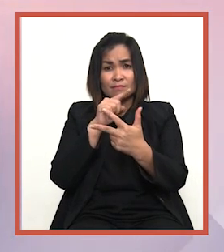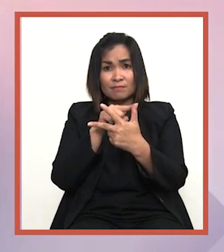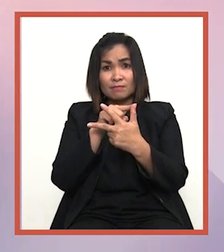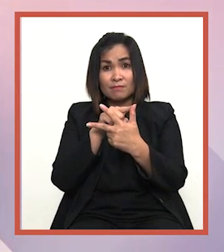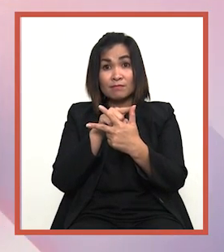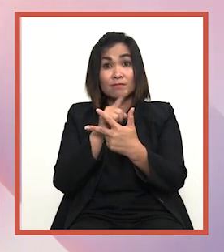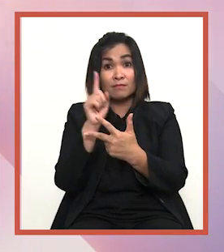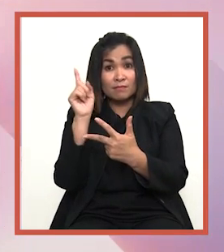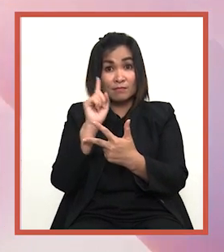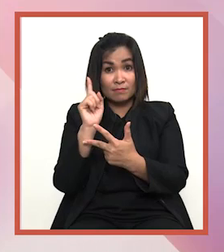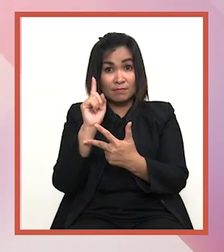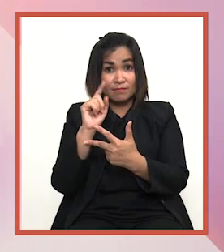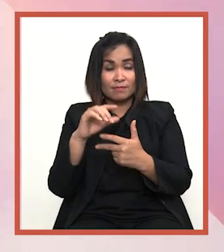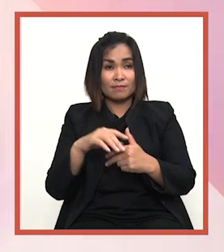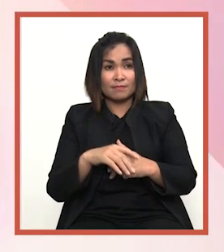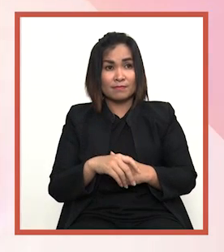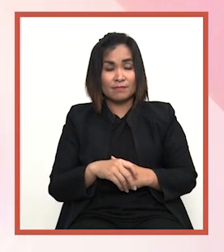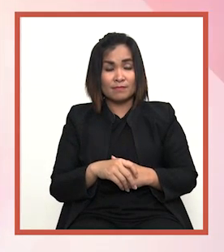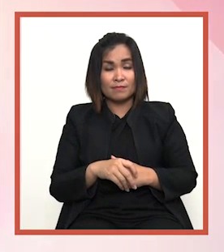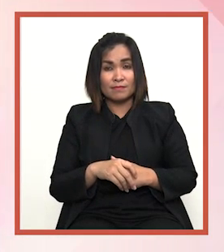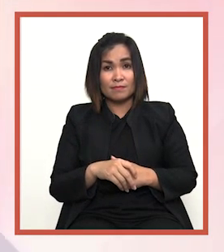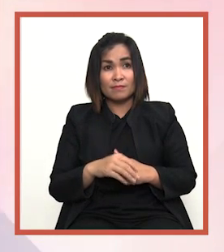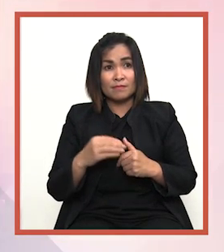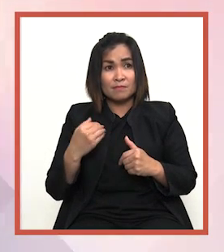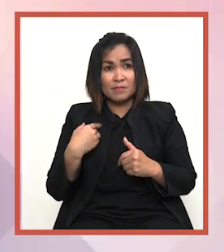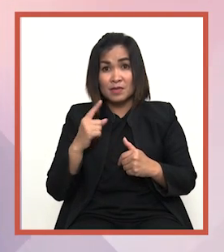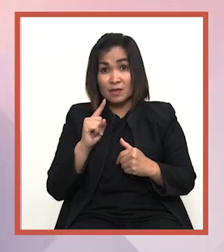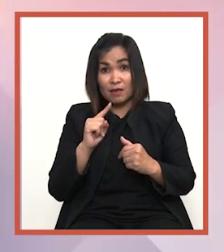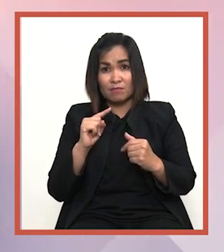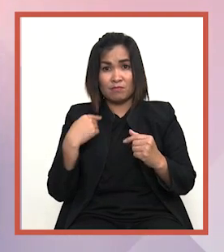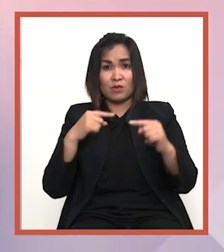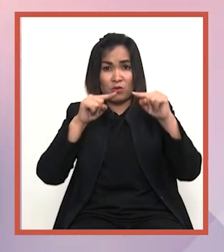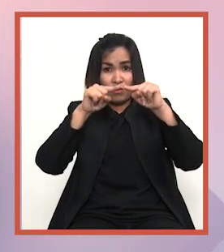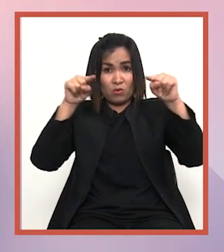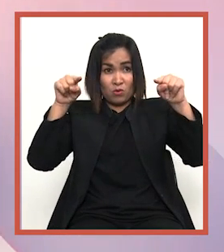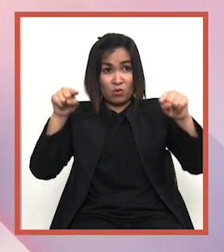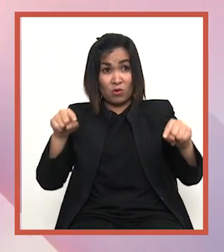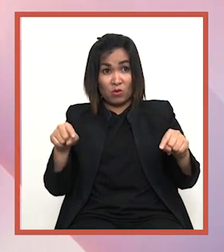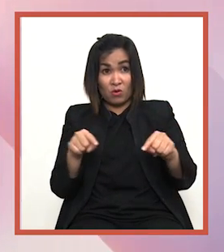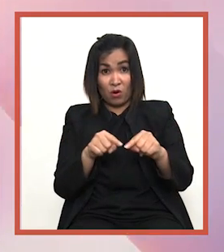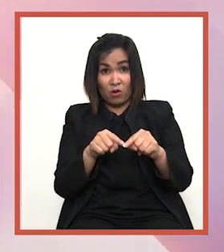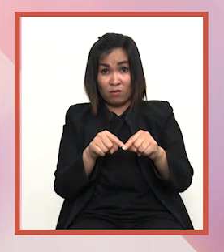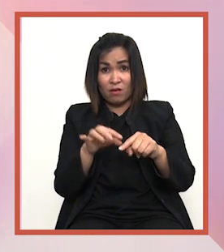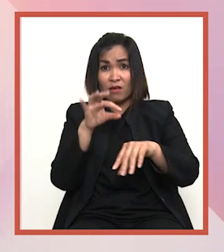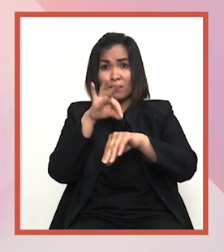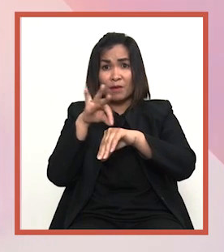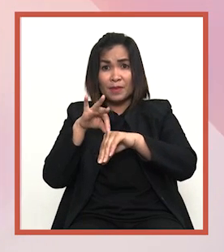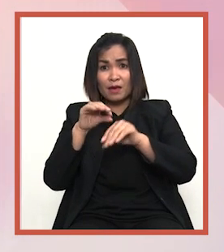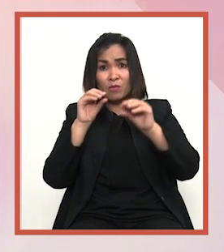รณ์สวิตช์4ทางจะประกอบไปด้วยกล่องนะครับจุดเชื่อมต่อด้านนอกนะครับกล่องด้านน